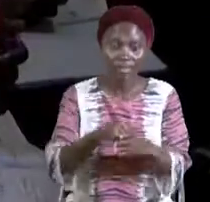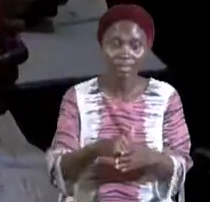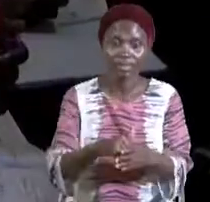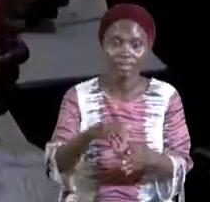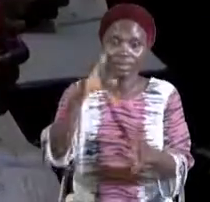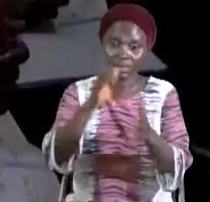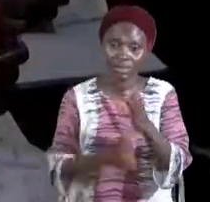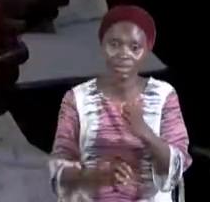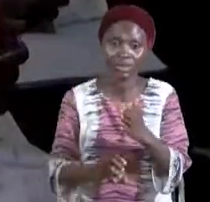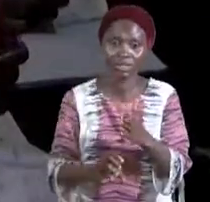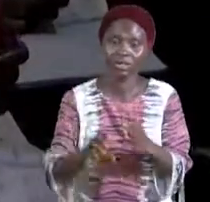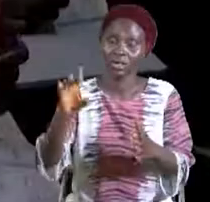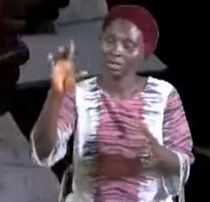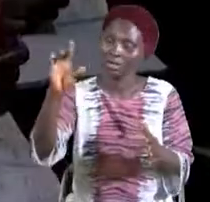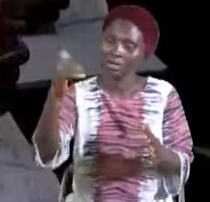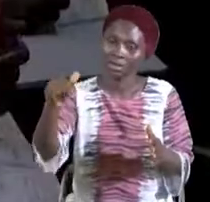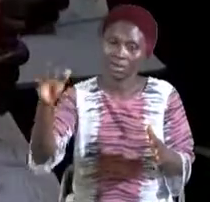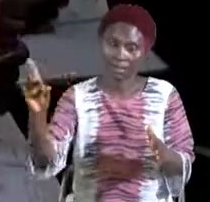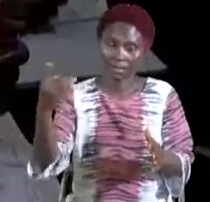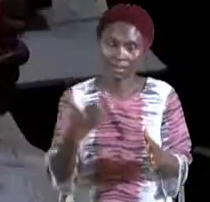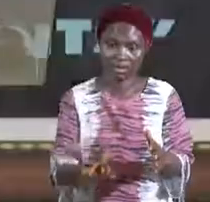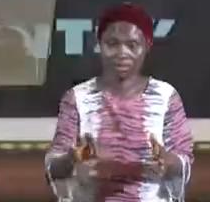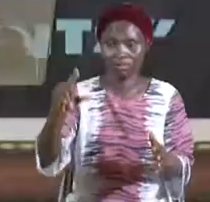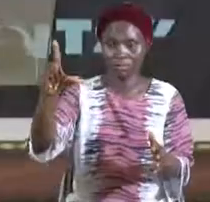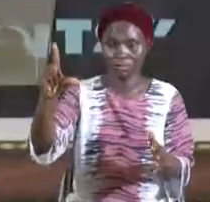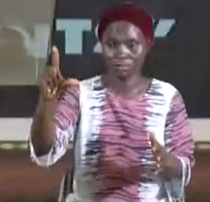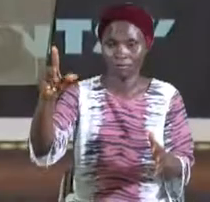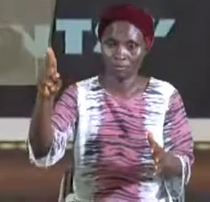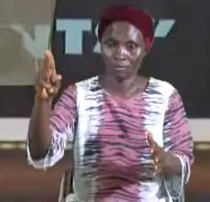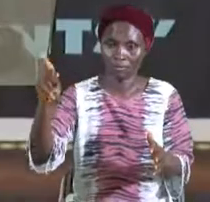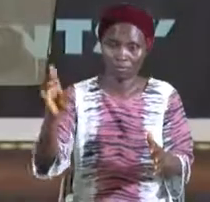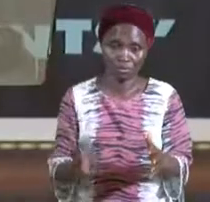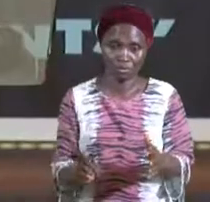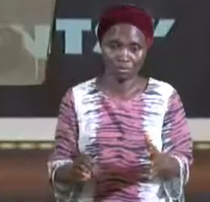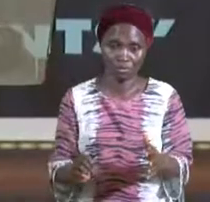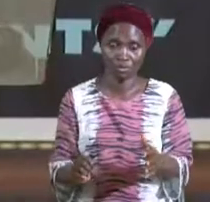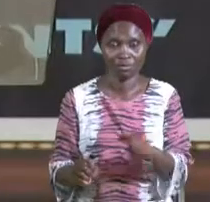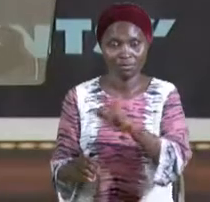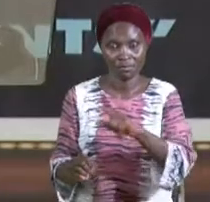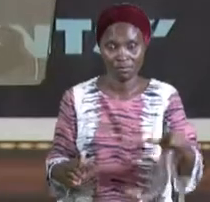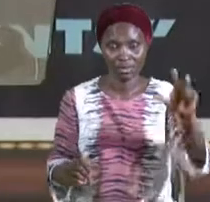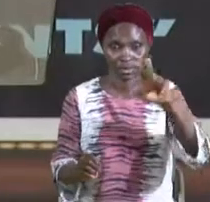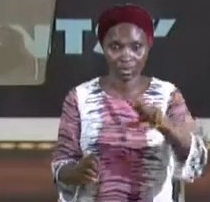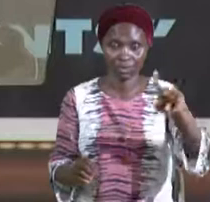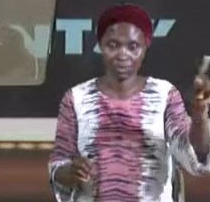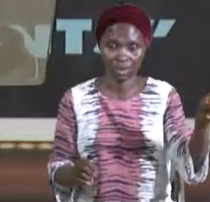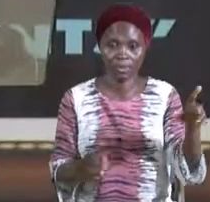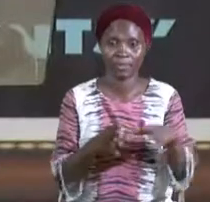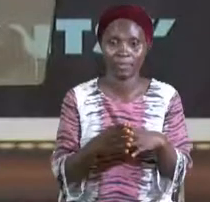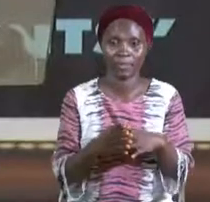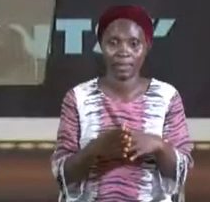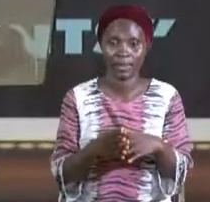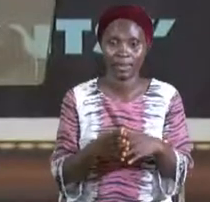Luc. Luc chapitre 18. Lisons ici le verset 31. Luc 18, verset